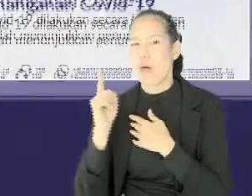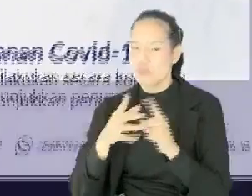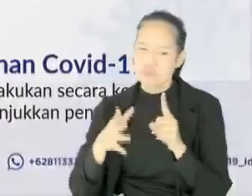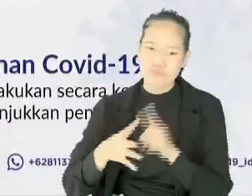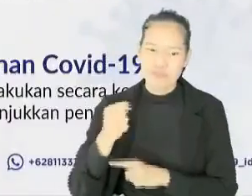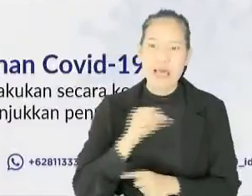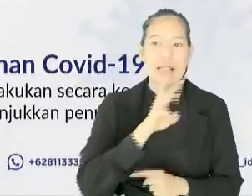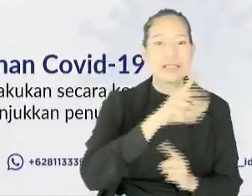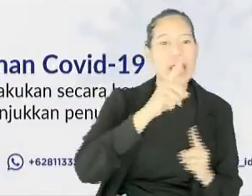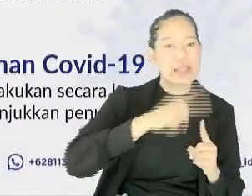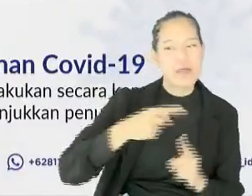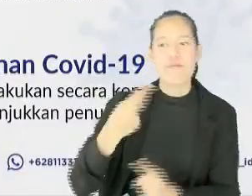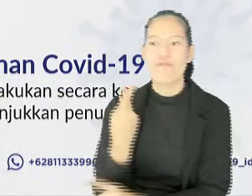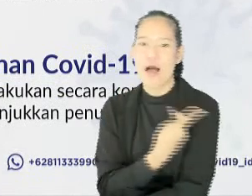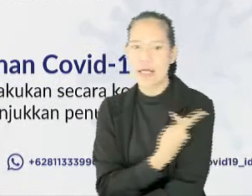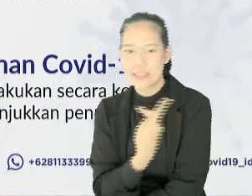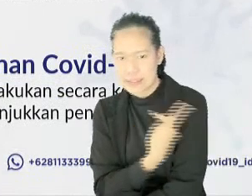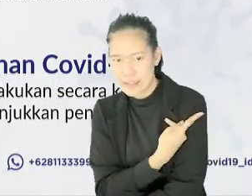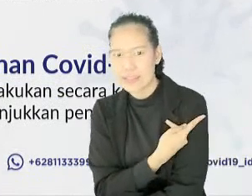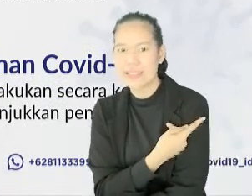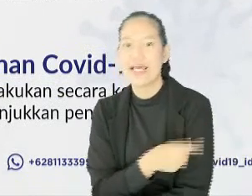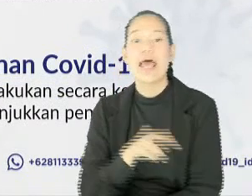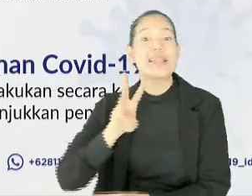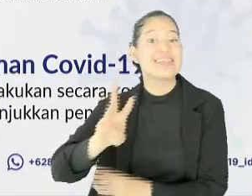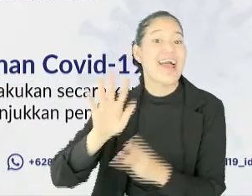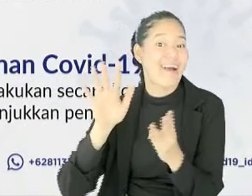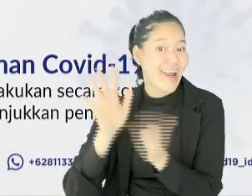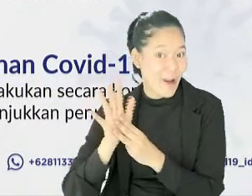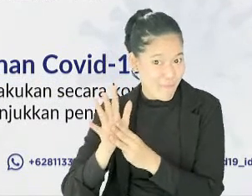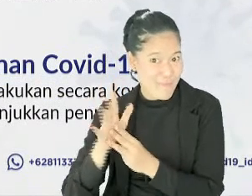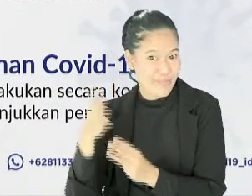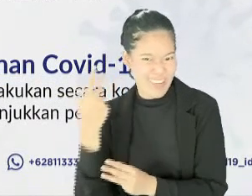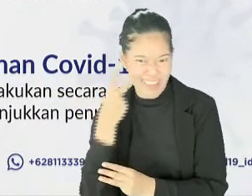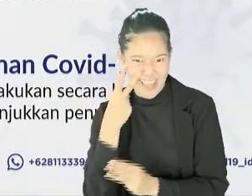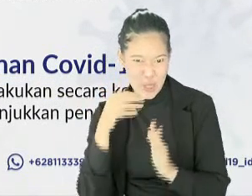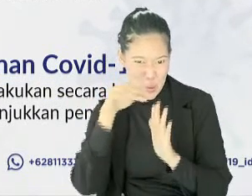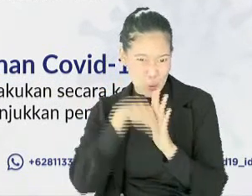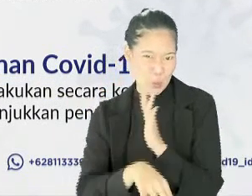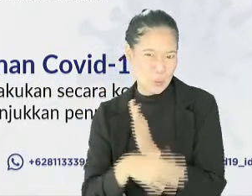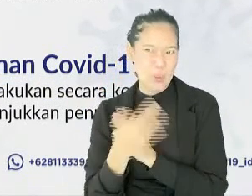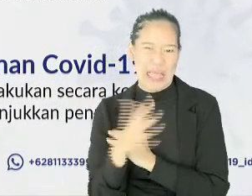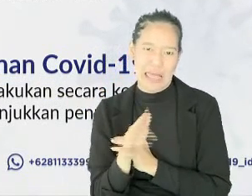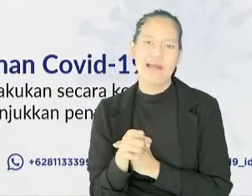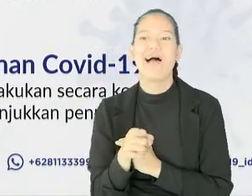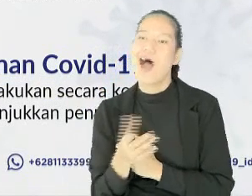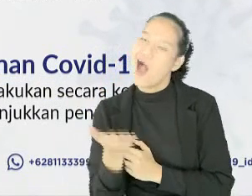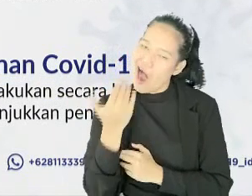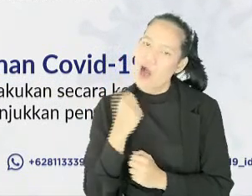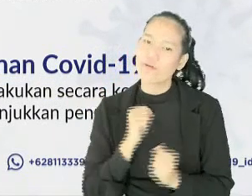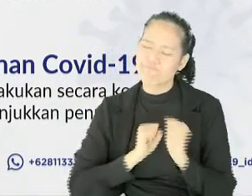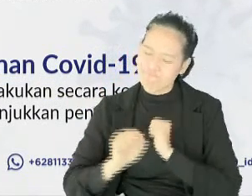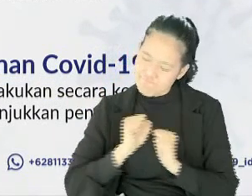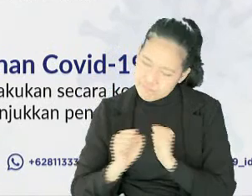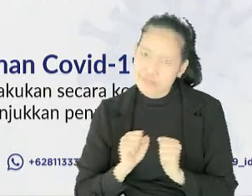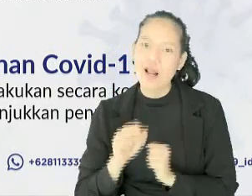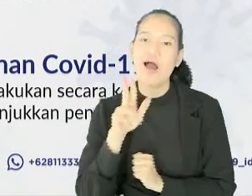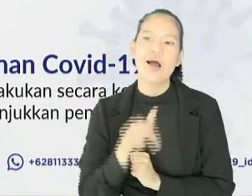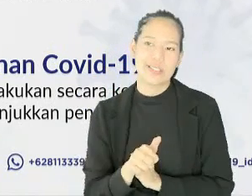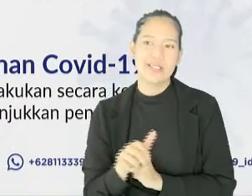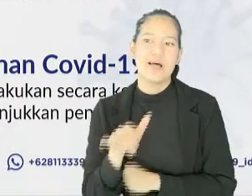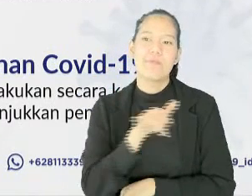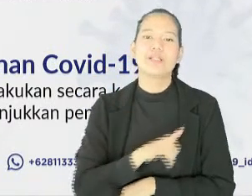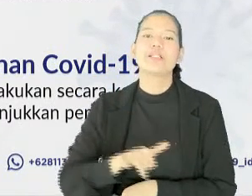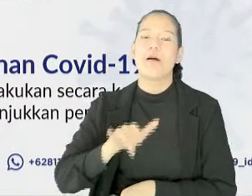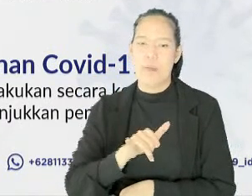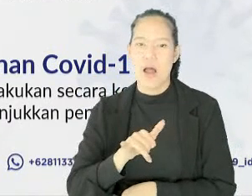kejar 3t vaksinasi kemudian 3 m yang tadi sudah mulai kelihatan menurun dua minggu terakhir Ayo kita genjot lagi sama-sama